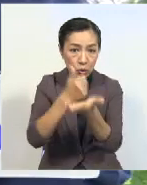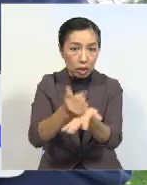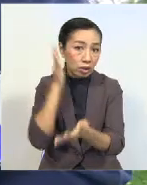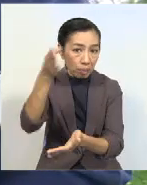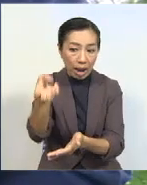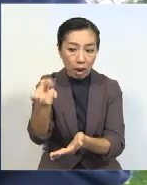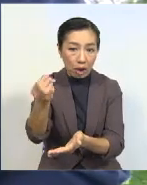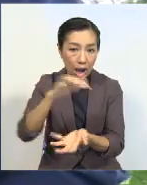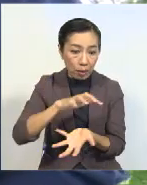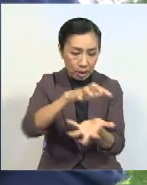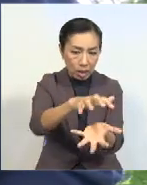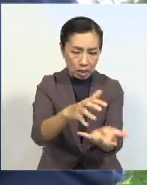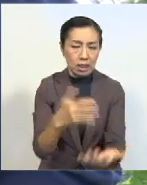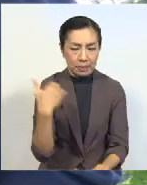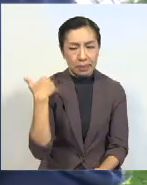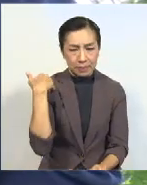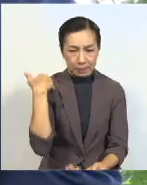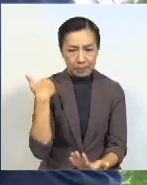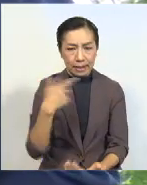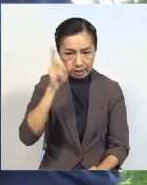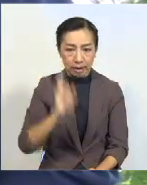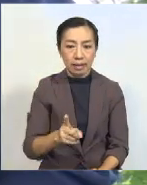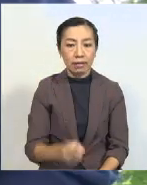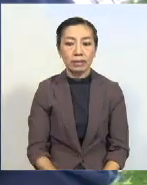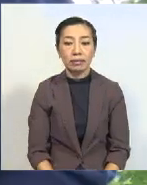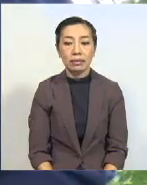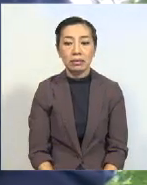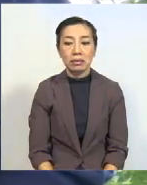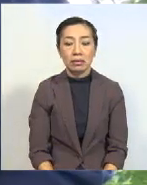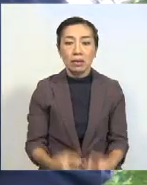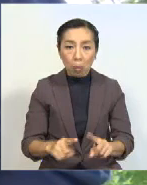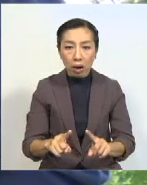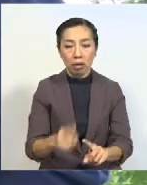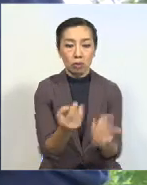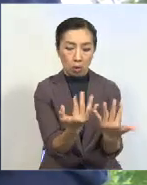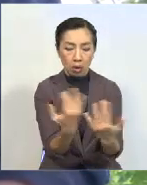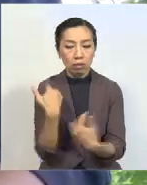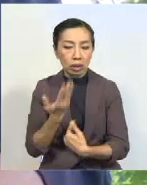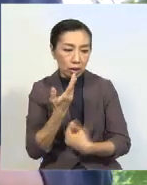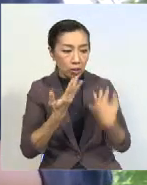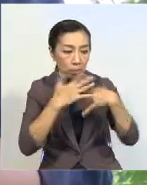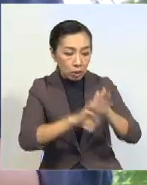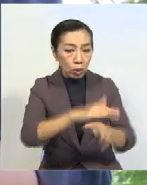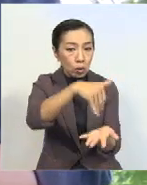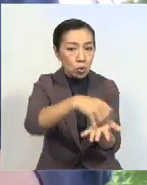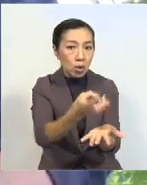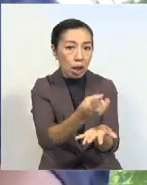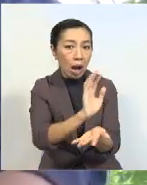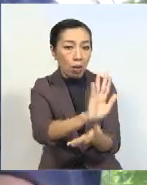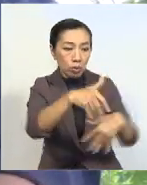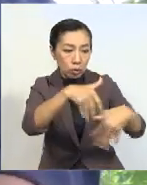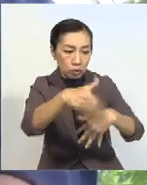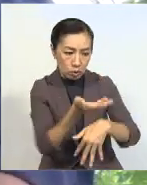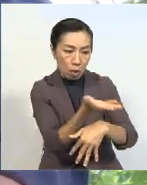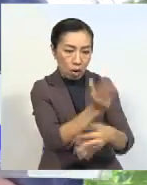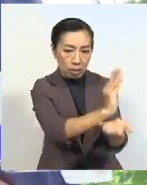ยืนยันว่าจะมีการมอบเมล็ดพันธุ์ข้าวให้อย่างแน่นอนค่ะแม้ว่าอาจจะมีต้องไปประสาน ยังศูนย์เมล็ดพันธุ์ข้าวชุมชนด้วยนะ